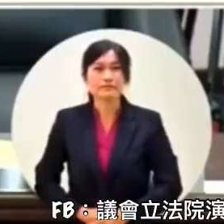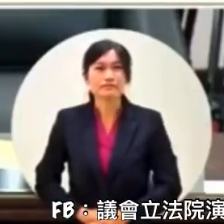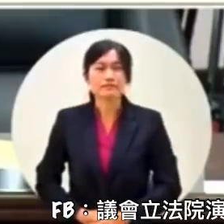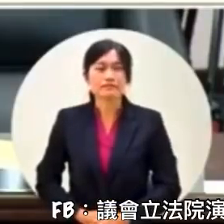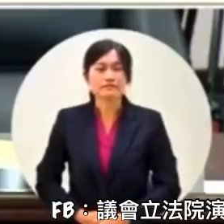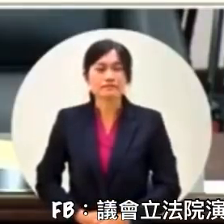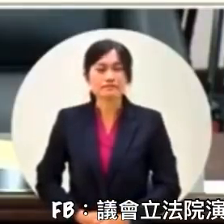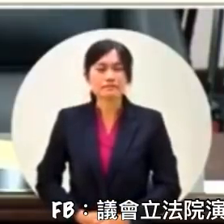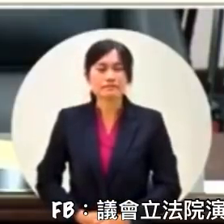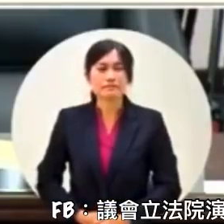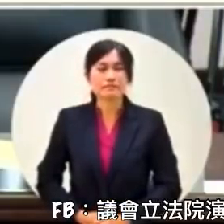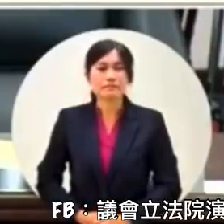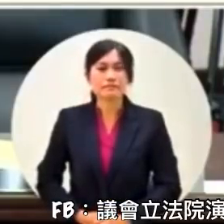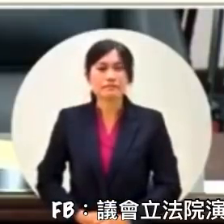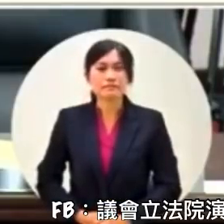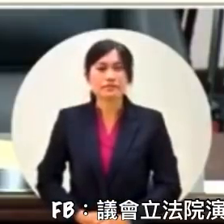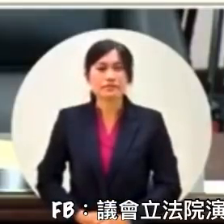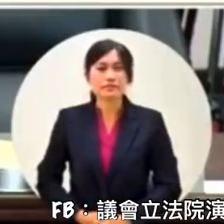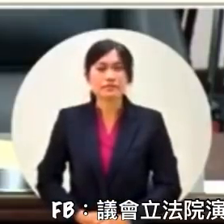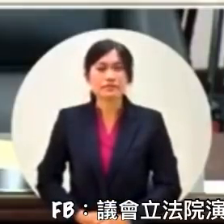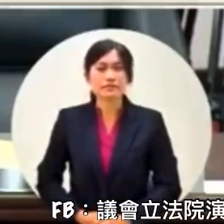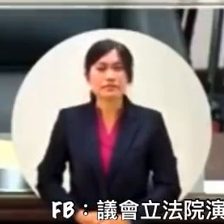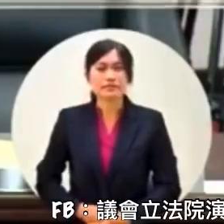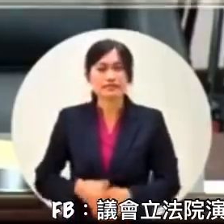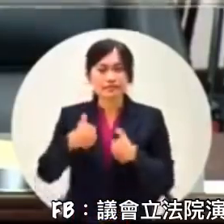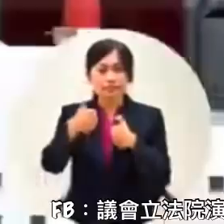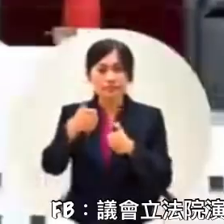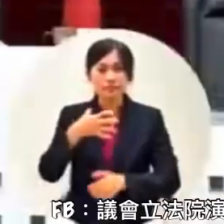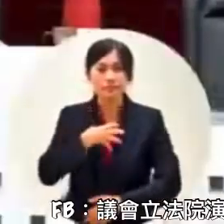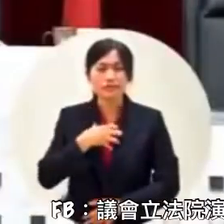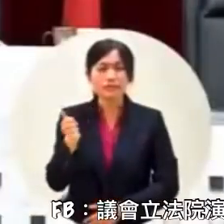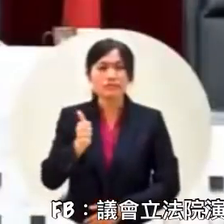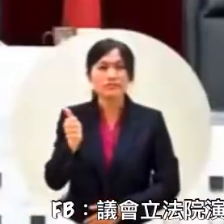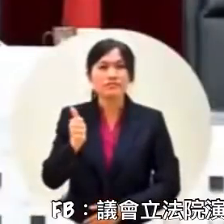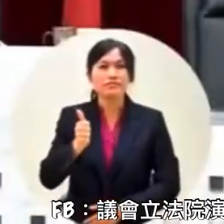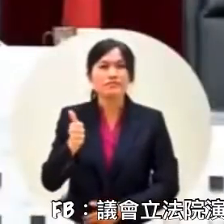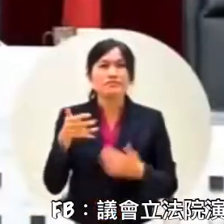好，谢谢吴益政议员的质询哈，接下来我们。